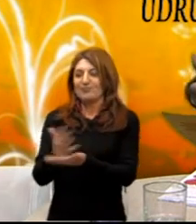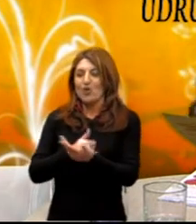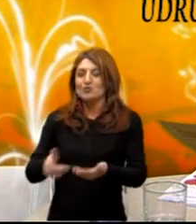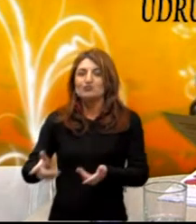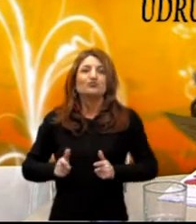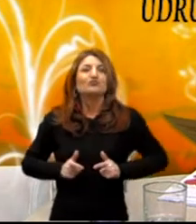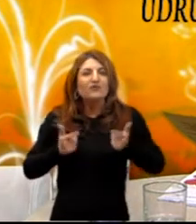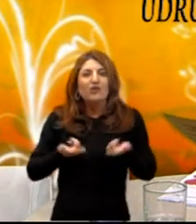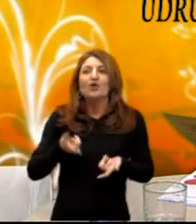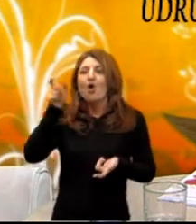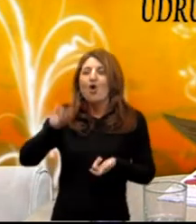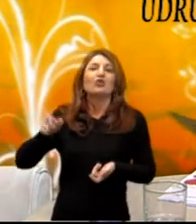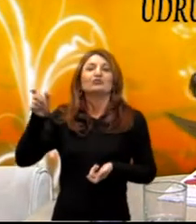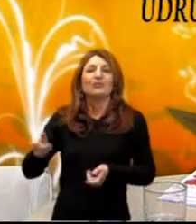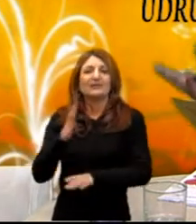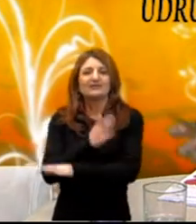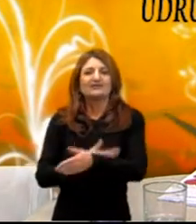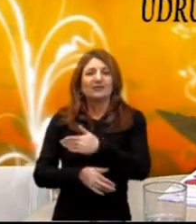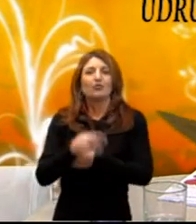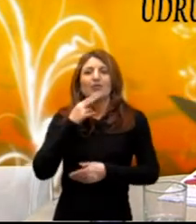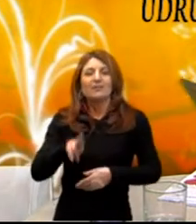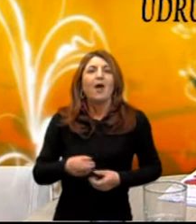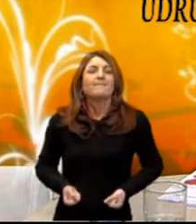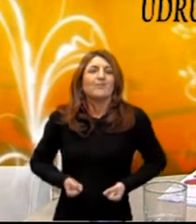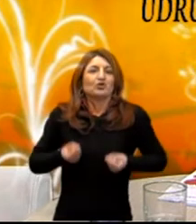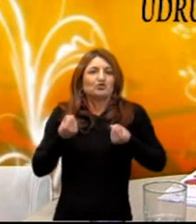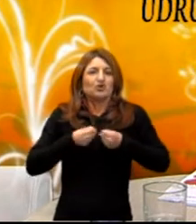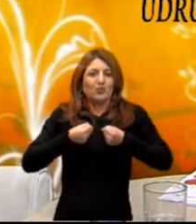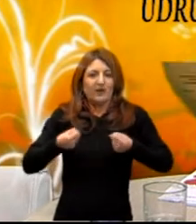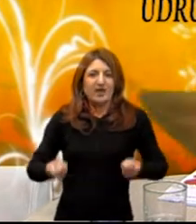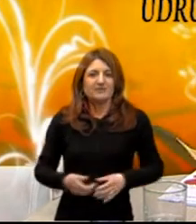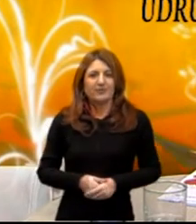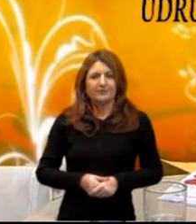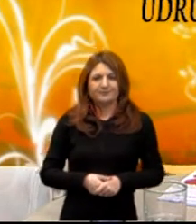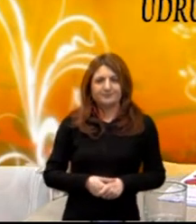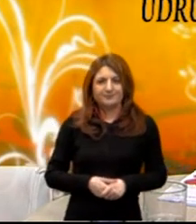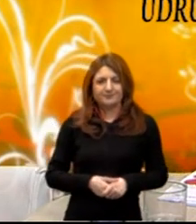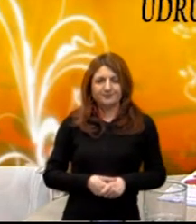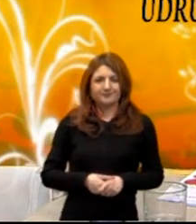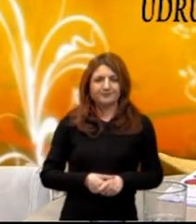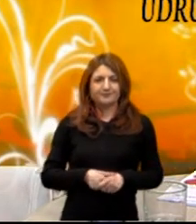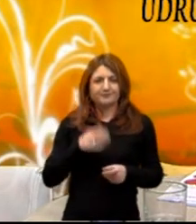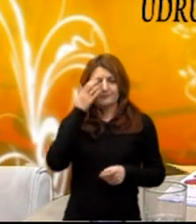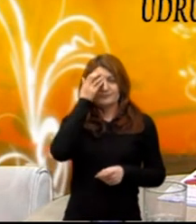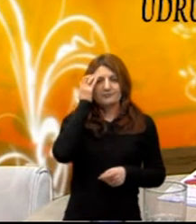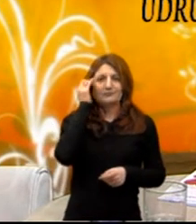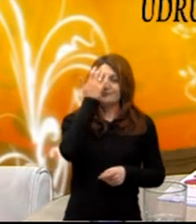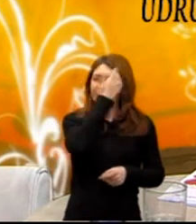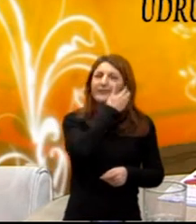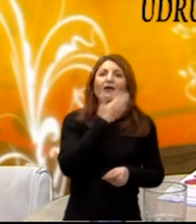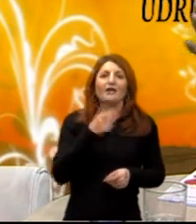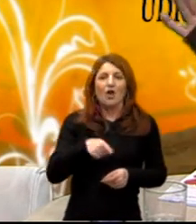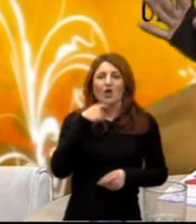životu osoba s posebnim potrebama ili s poteškoćama u razvoju. Tako je. Zapravo, kad to uopće govorimo o